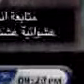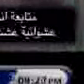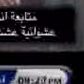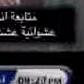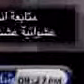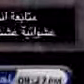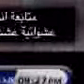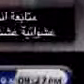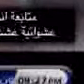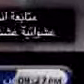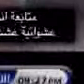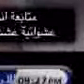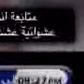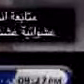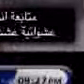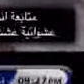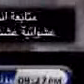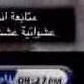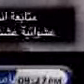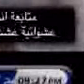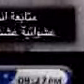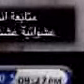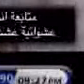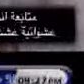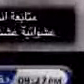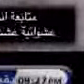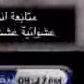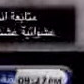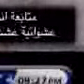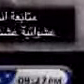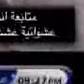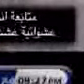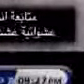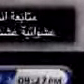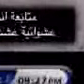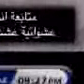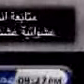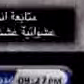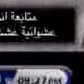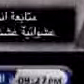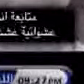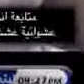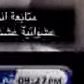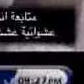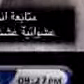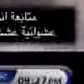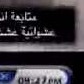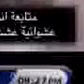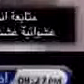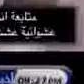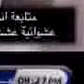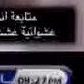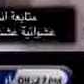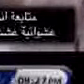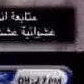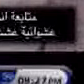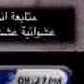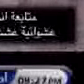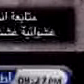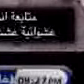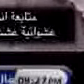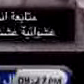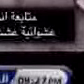هنا اهو ده الشارع اهو لا عربيه اسعاف ممكن تخش هنا ولا قعدت عربيه مطافي وحياه اديكم شايفين. وادي